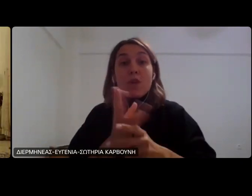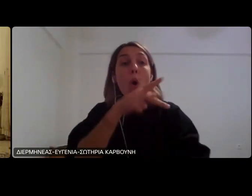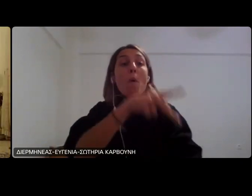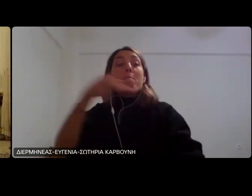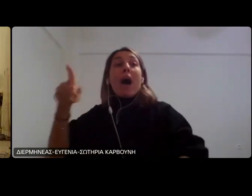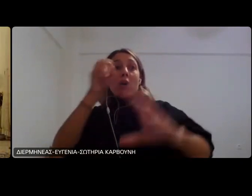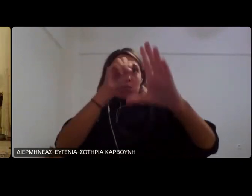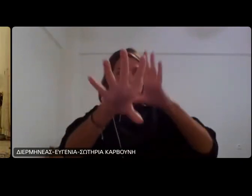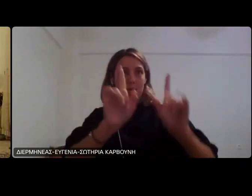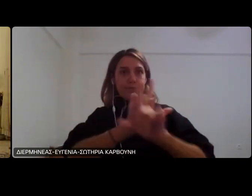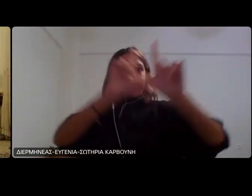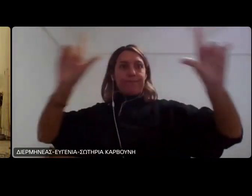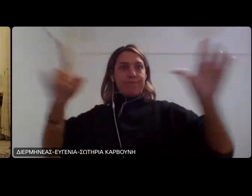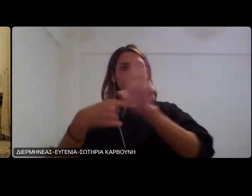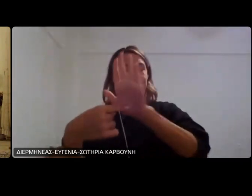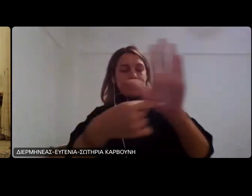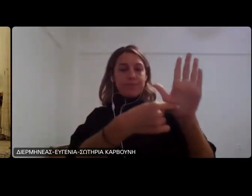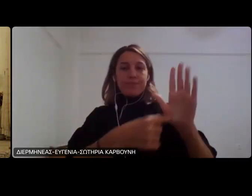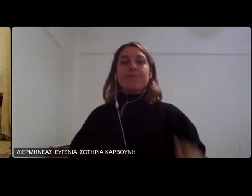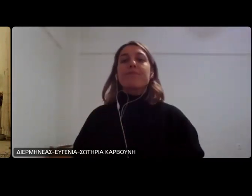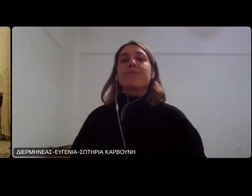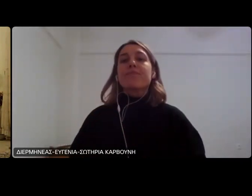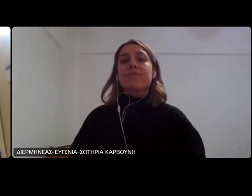PowerPoint. Share.